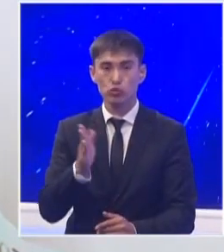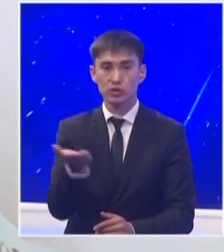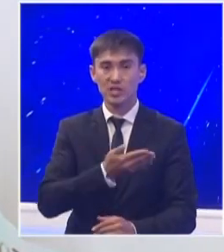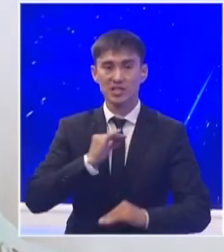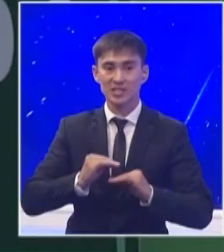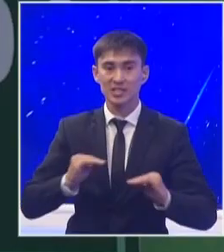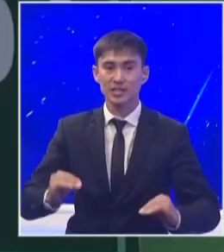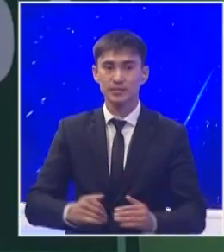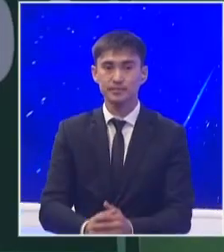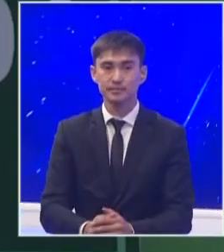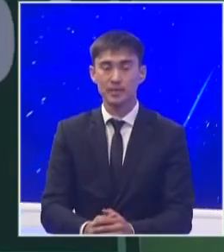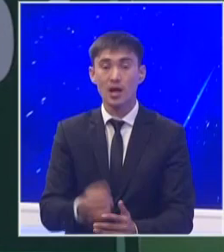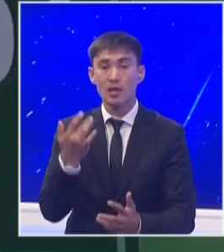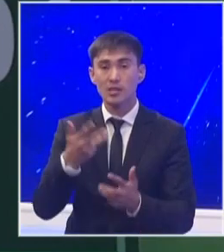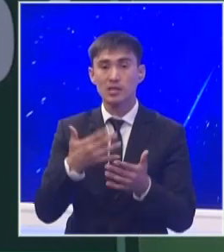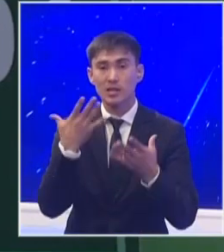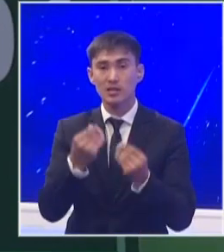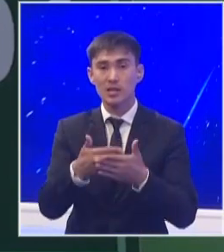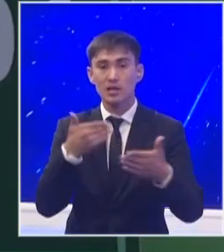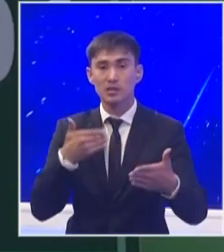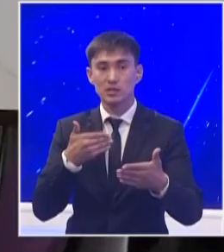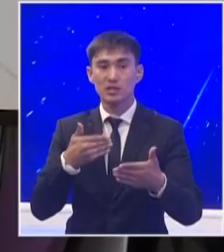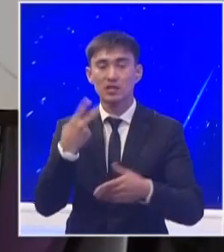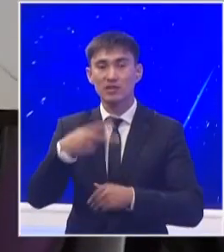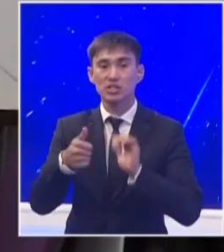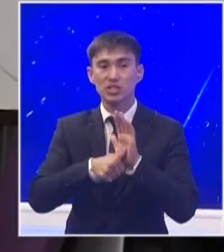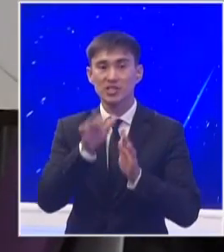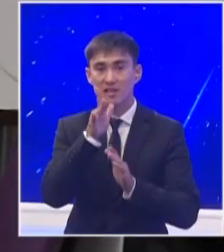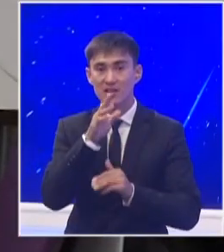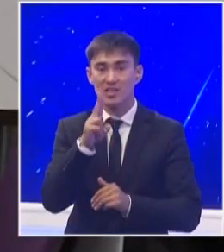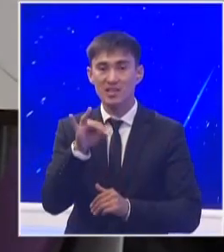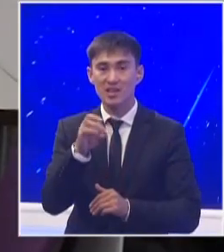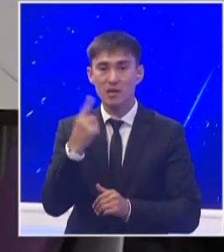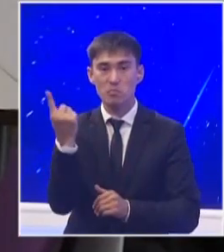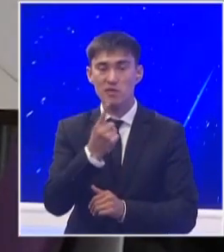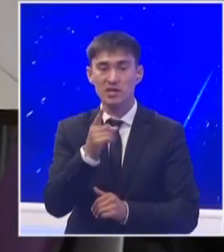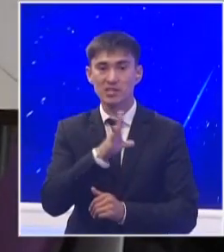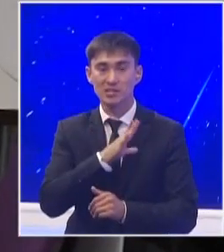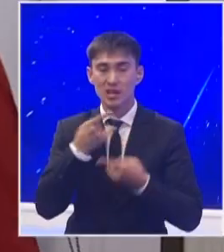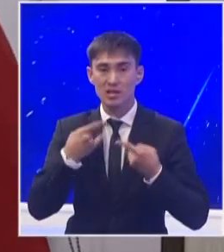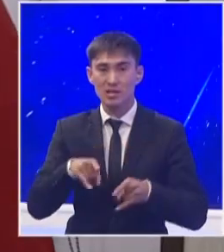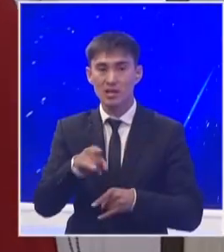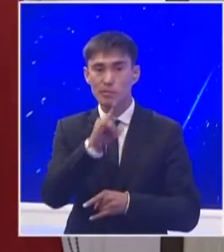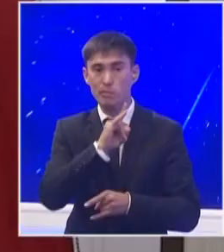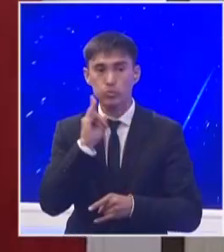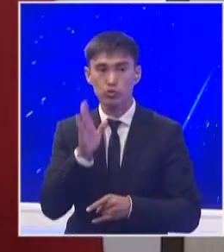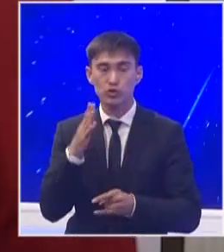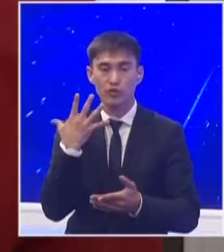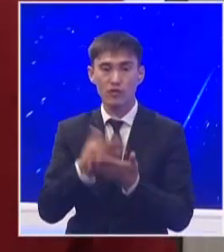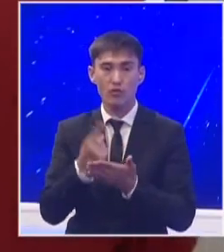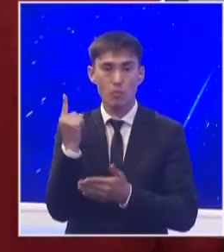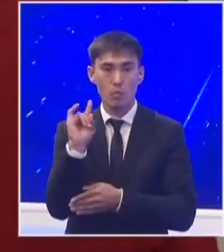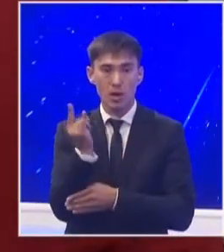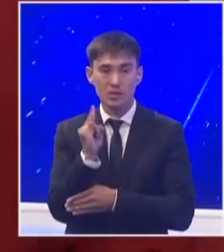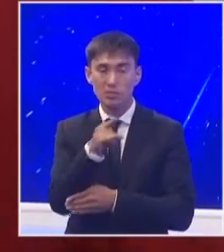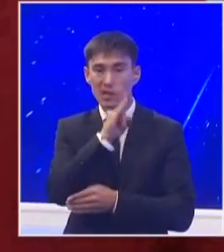детей. Несколько дней назад 26-летняя Динара Мерикибаева впервые стала матерью. Ради будущего своего долгожданного первенца